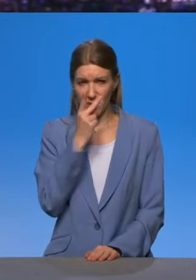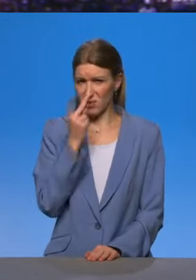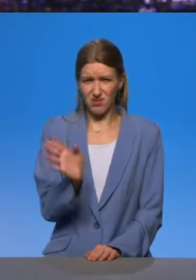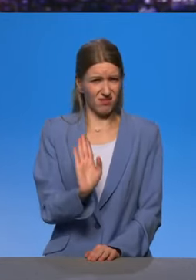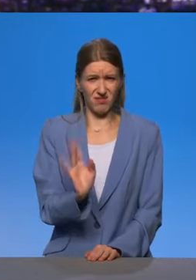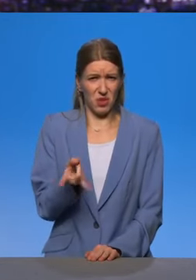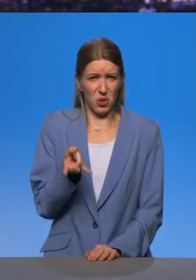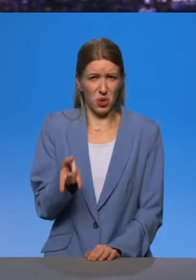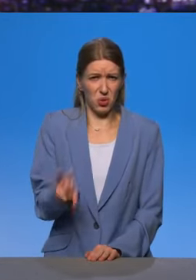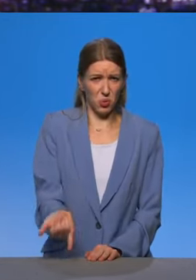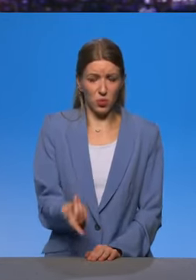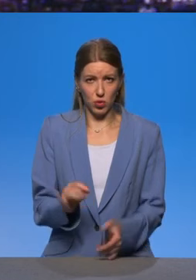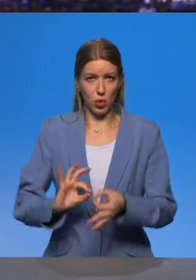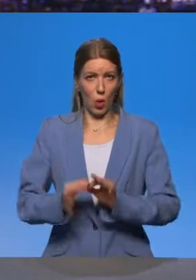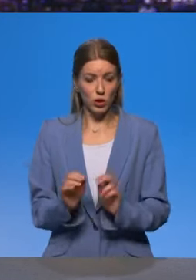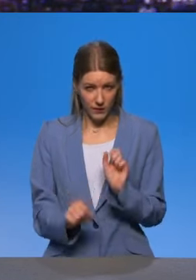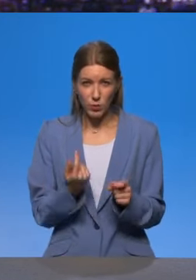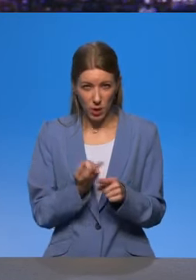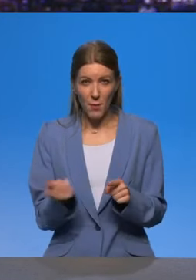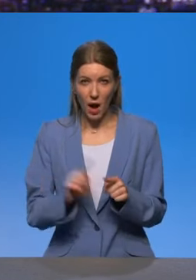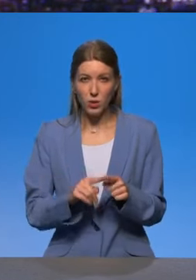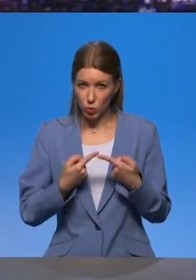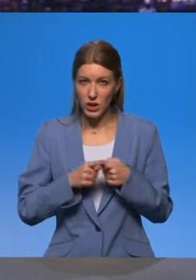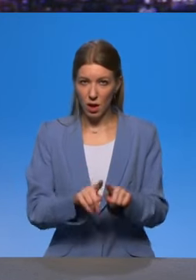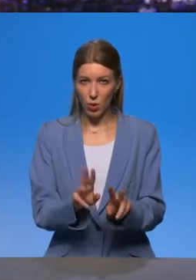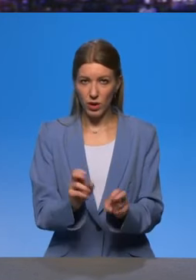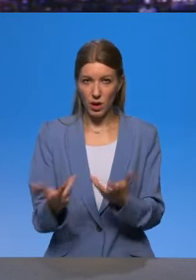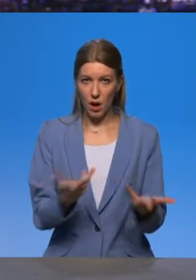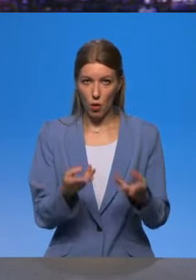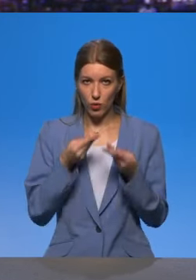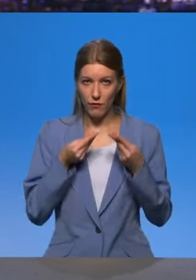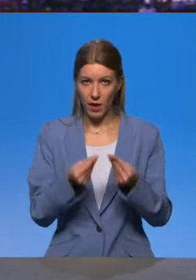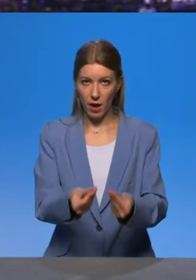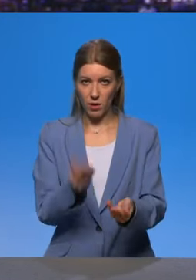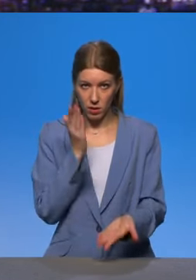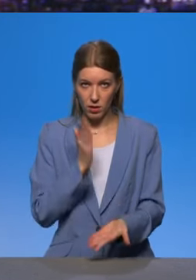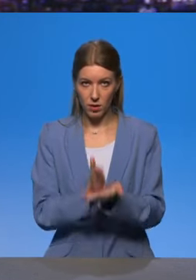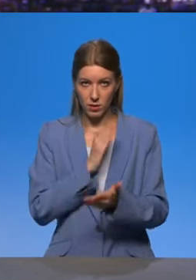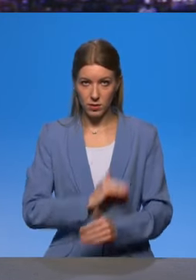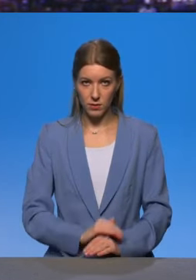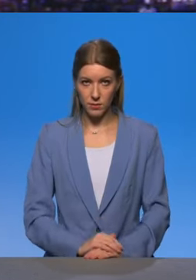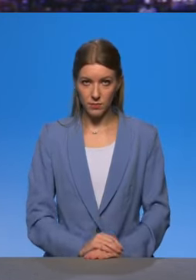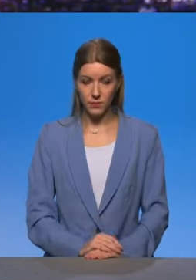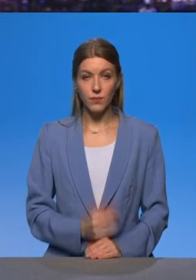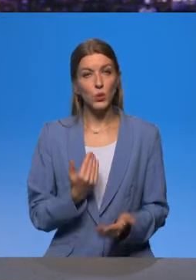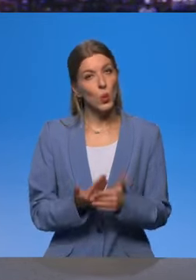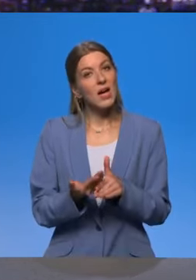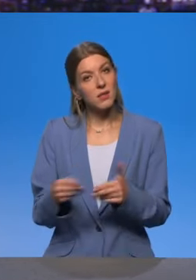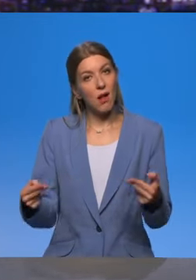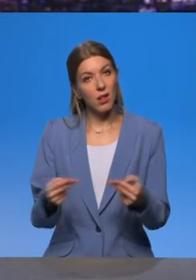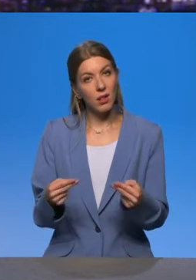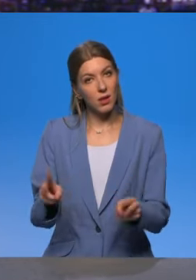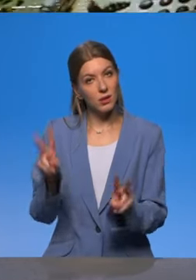сложно. Может быть поэтому, может быть вот все-таки технологии тоже какое-то влияние на нас оказывают? Это отдельная тема, именно влияние